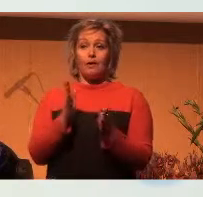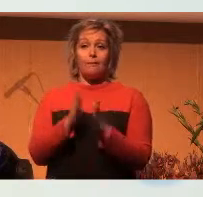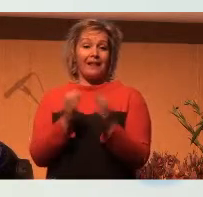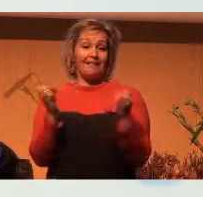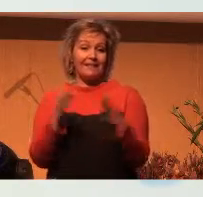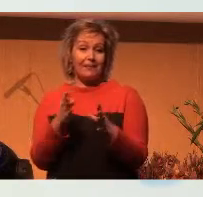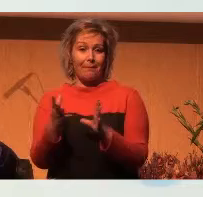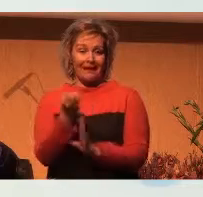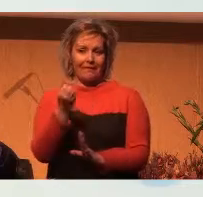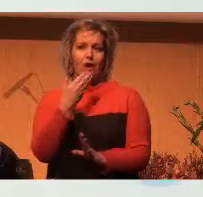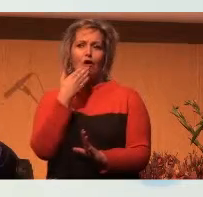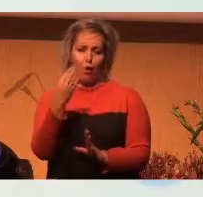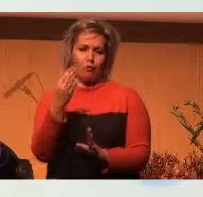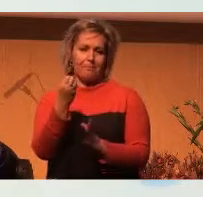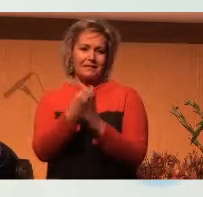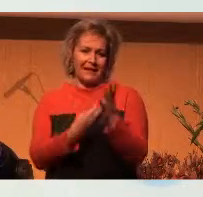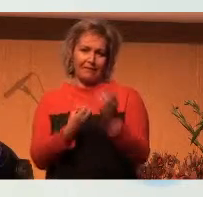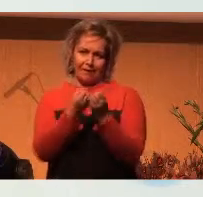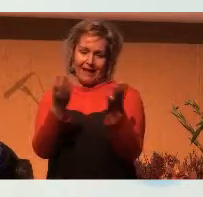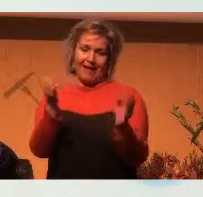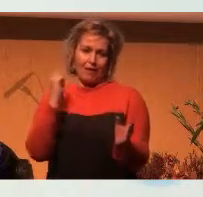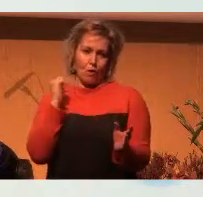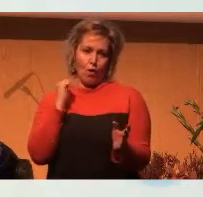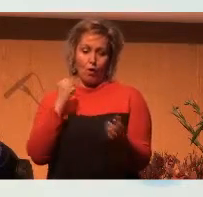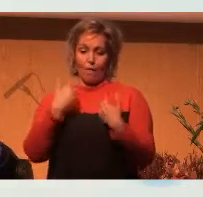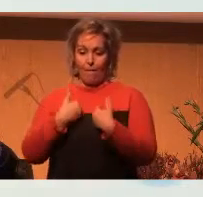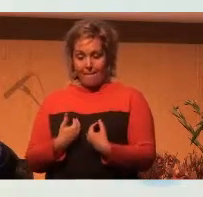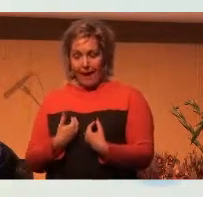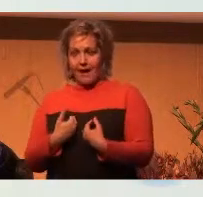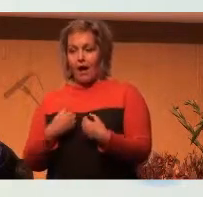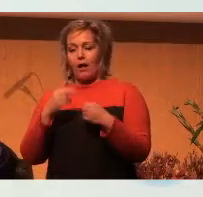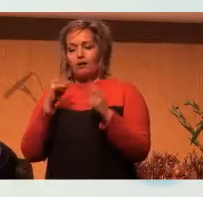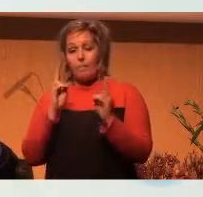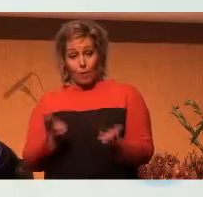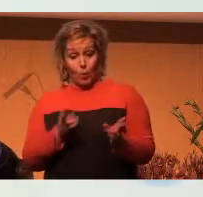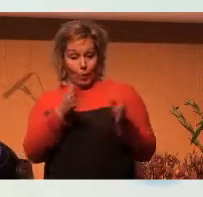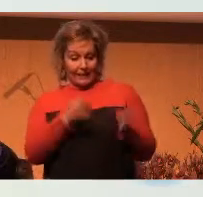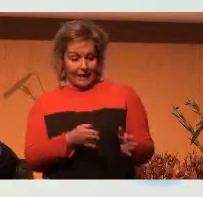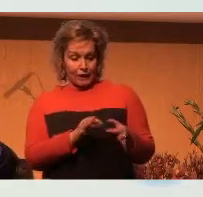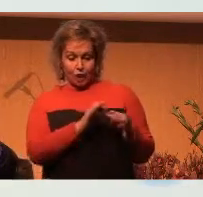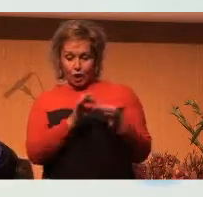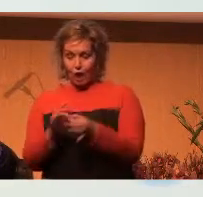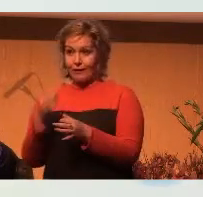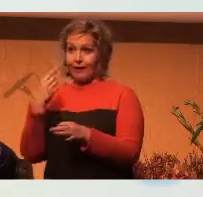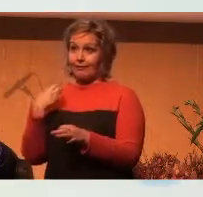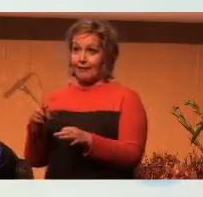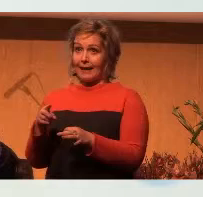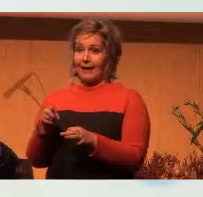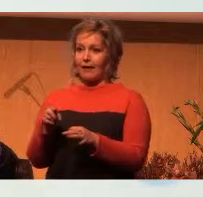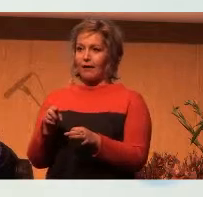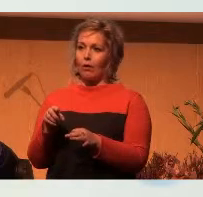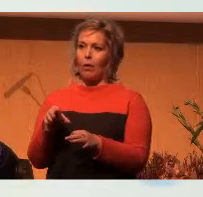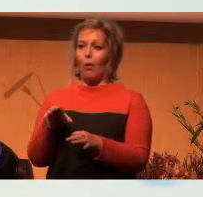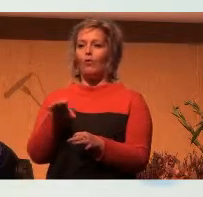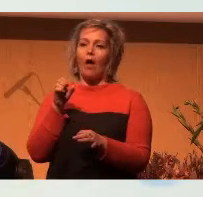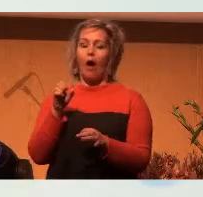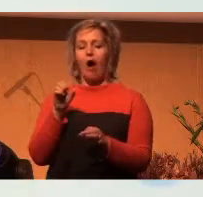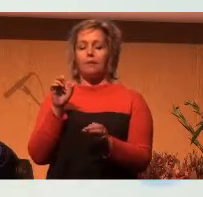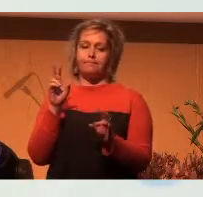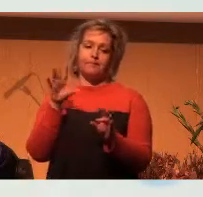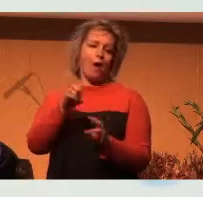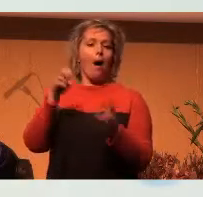Brukermedvirkningsbegrepet ble godt beskrevet av flere i går. For meg så er det slik at bruker er knyttet til å ta